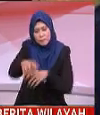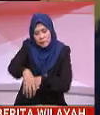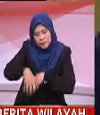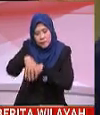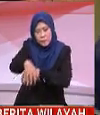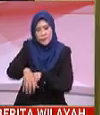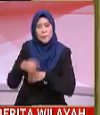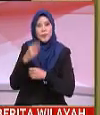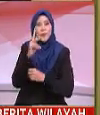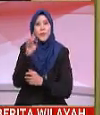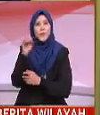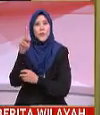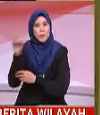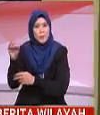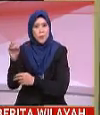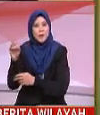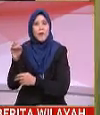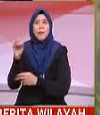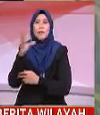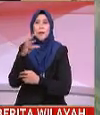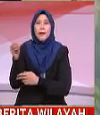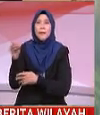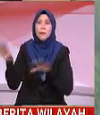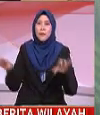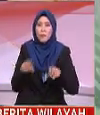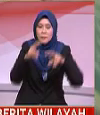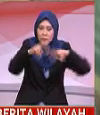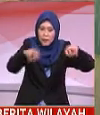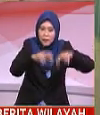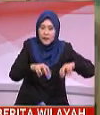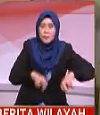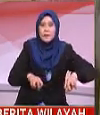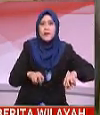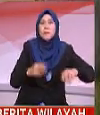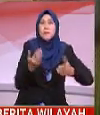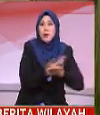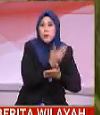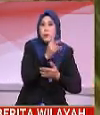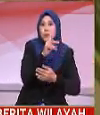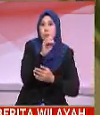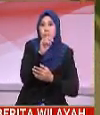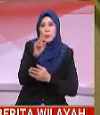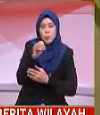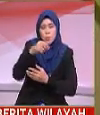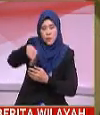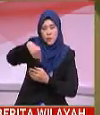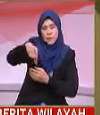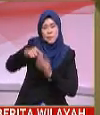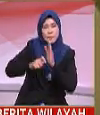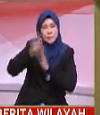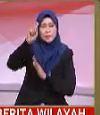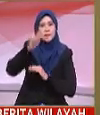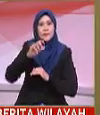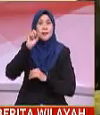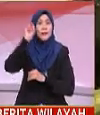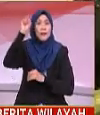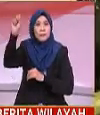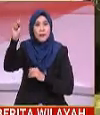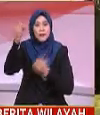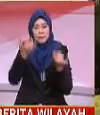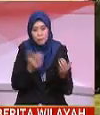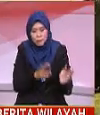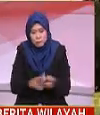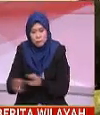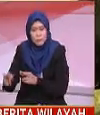khususnya sektor huluan dan hiliran selain menjalankan penyelidikan klon koko baharu berhasil tinggi. Di Sabah, LKM turut